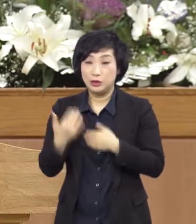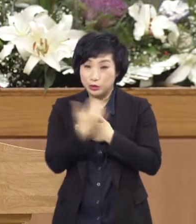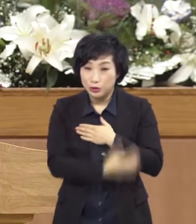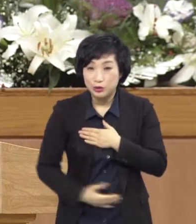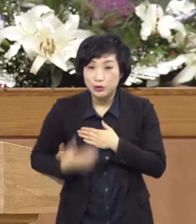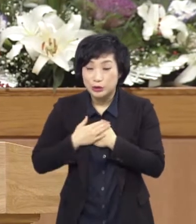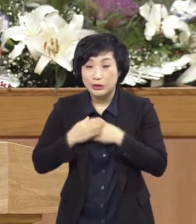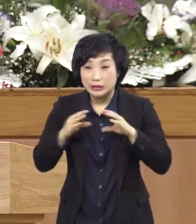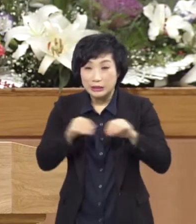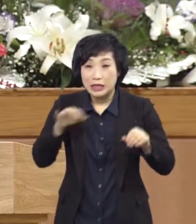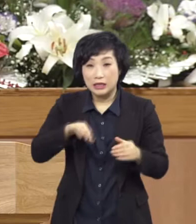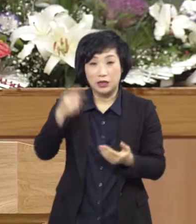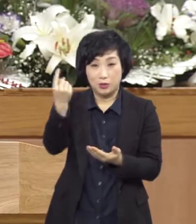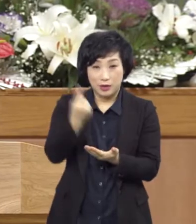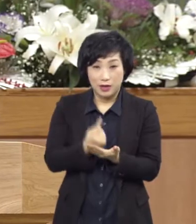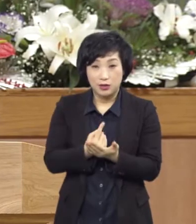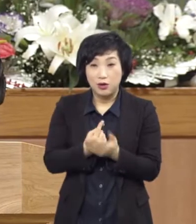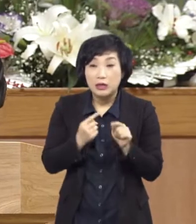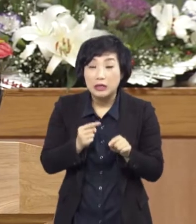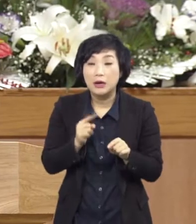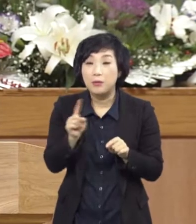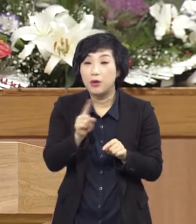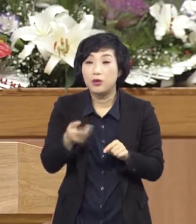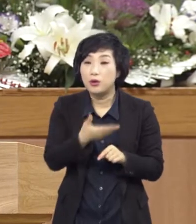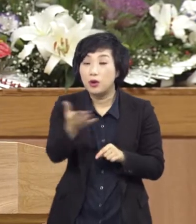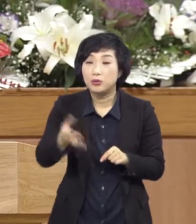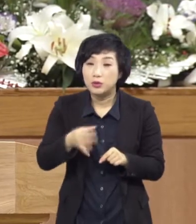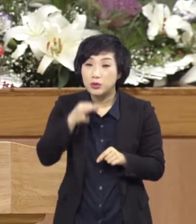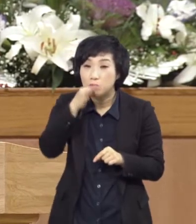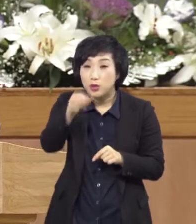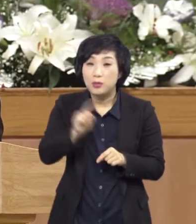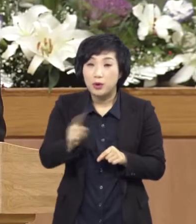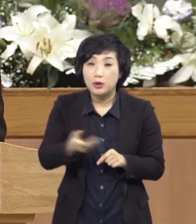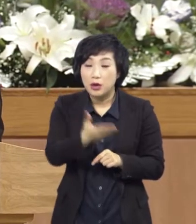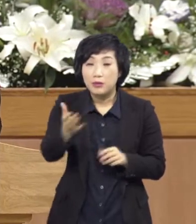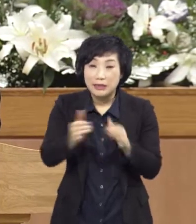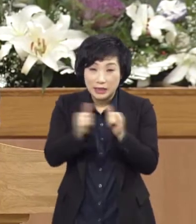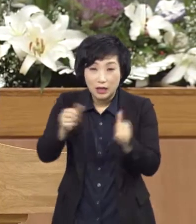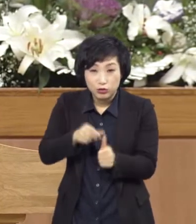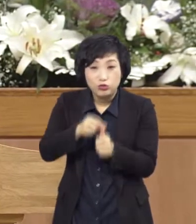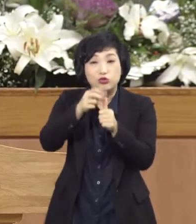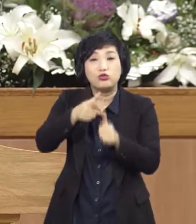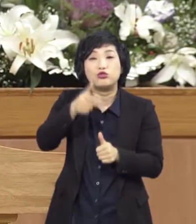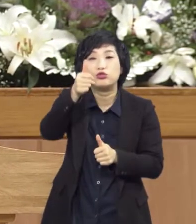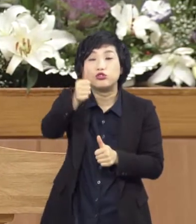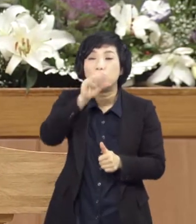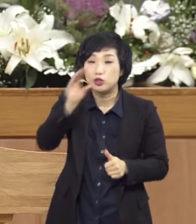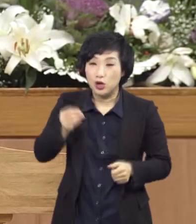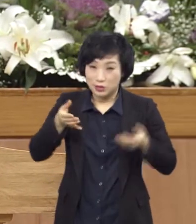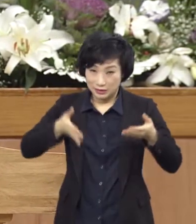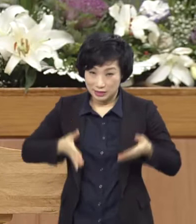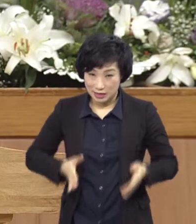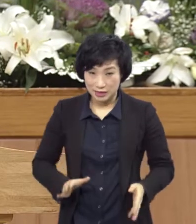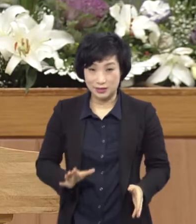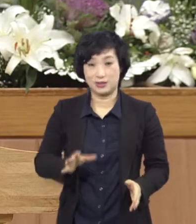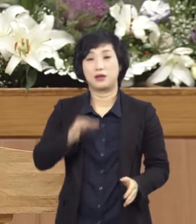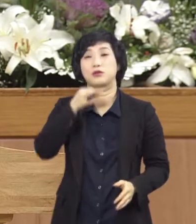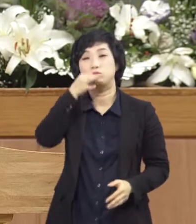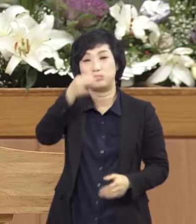육신으로 이 땅에 오셨으니 바로 인간의 구주로 성탄하신